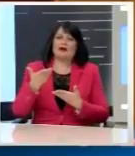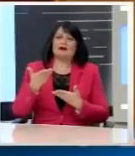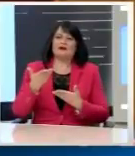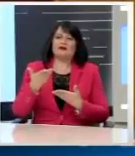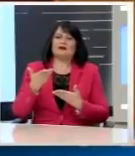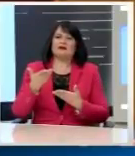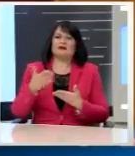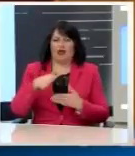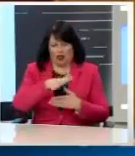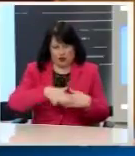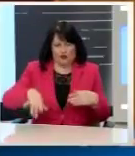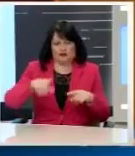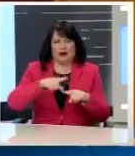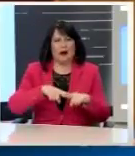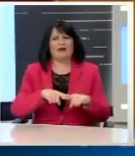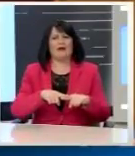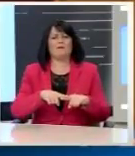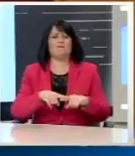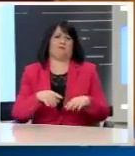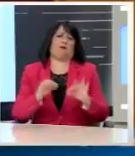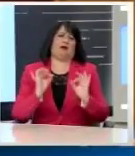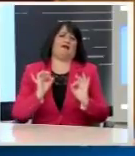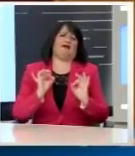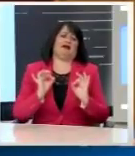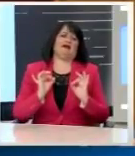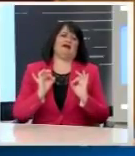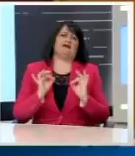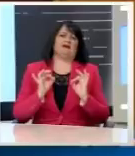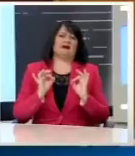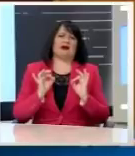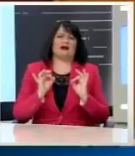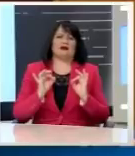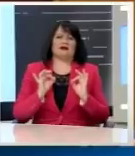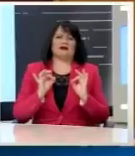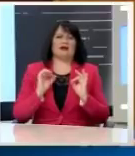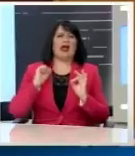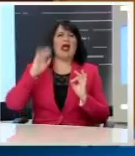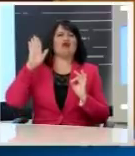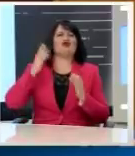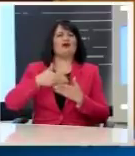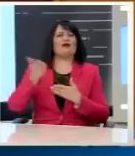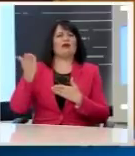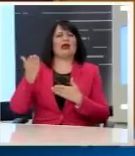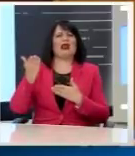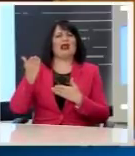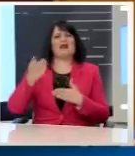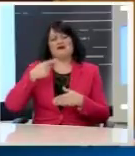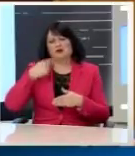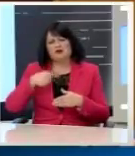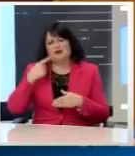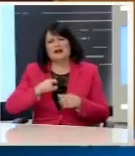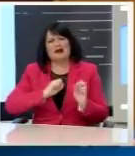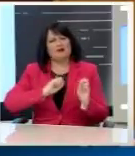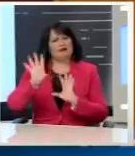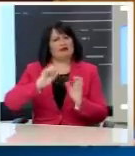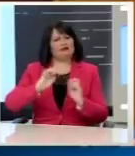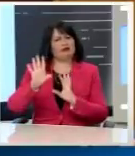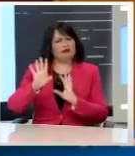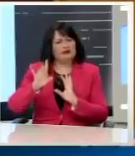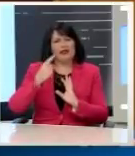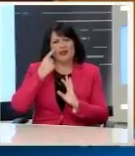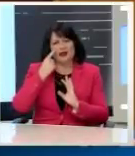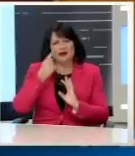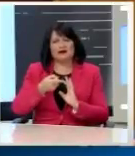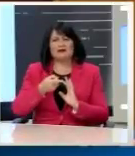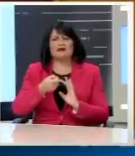τον εγχώριο τύπο, αλλά βεβαίως και να τροφοδοτείτε το διεθνή τύπο με δυσφημιστικά δημοσιεύματα, αλλά θα